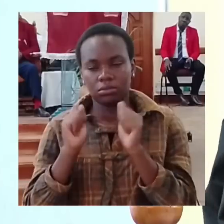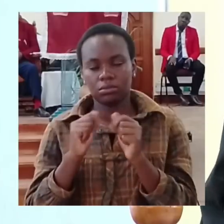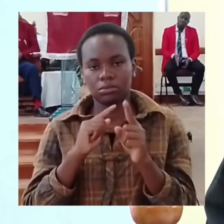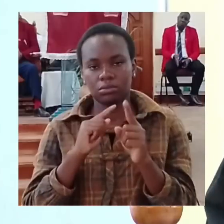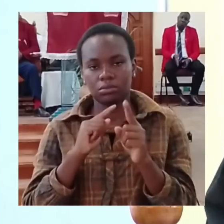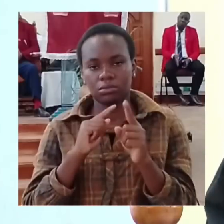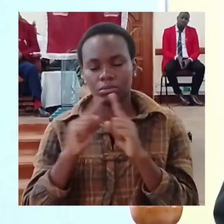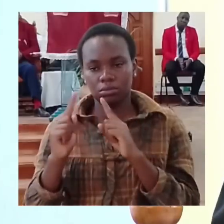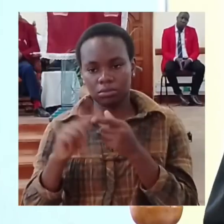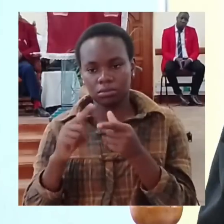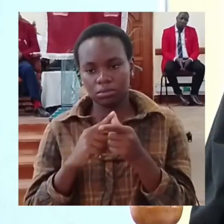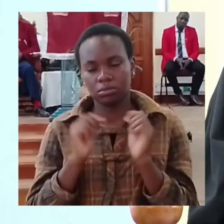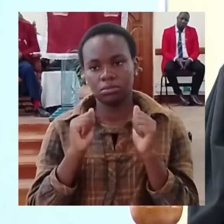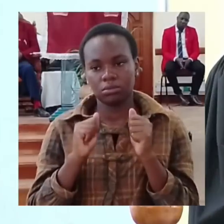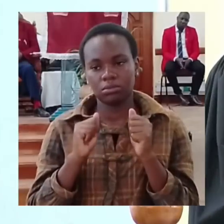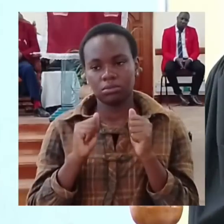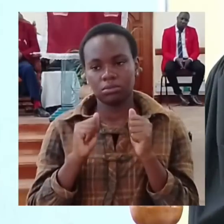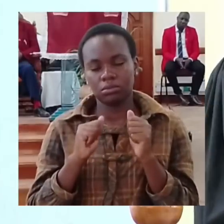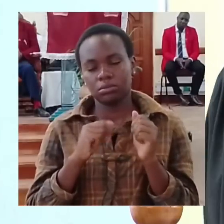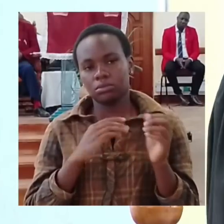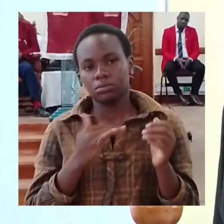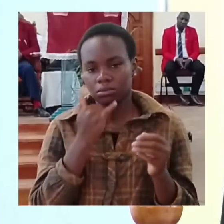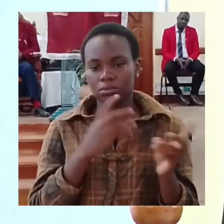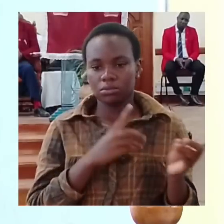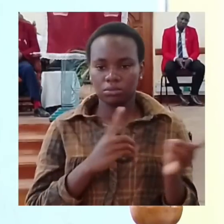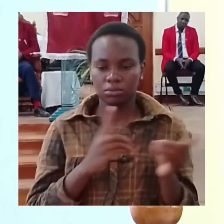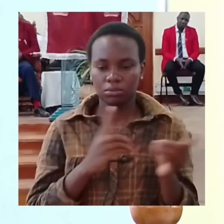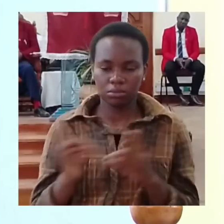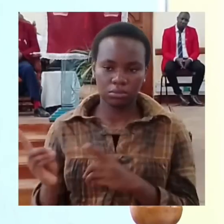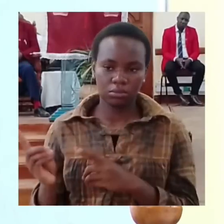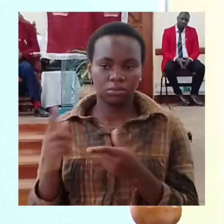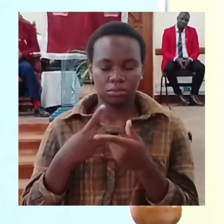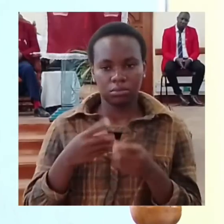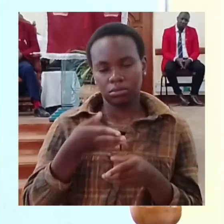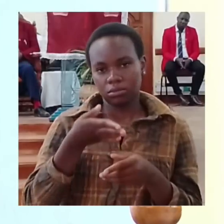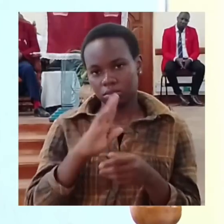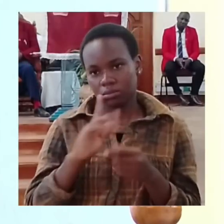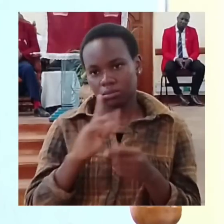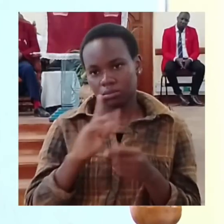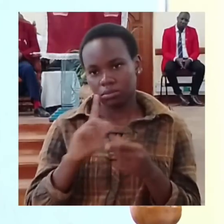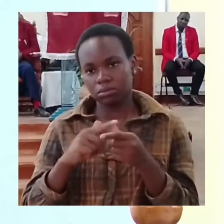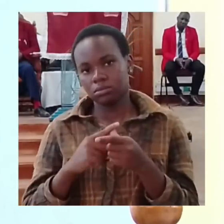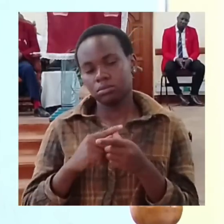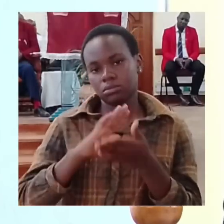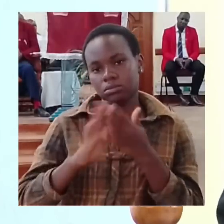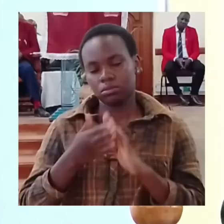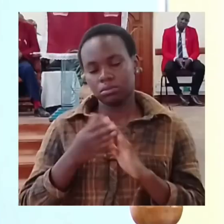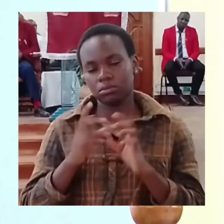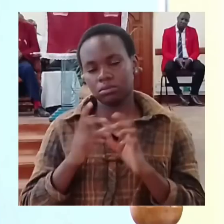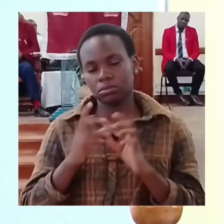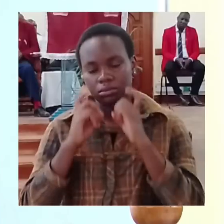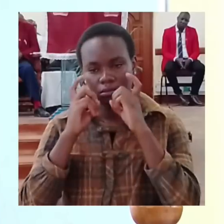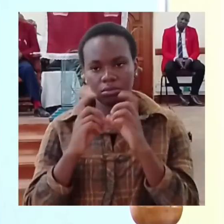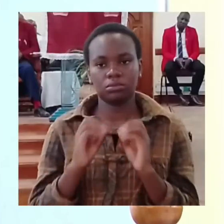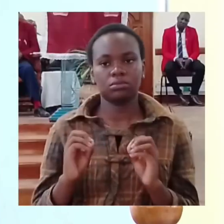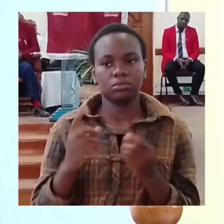twanehĩta. Mwathani nĩ twagĩte kwendana ũrĩa tũbatiĩ. Mwathani nĩ twagĩte kũrekanĩra ũrĩa tũbatiĩ.